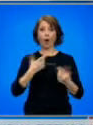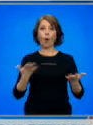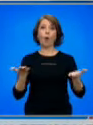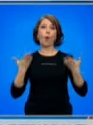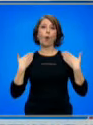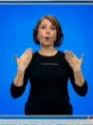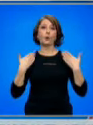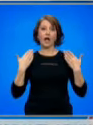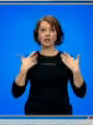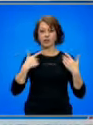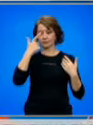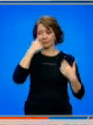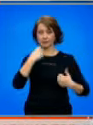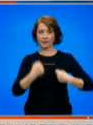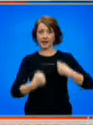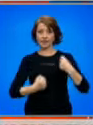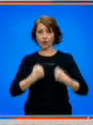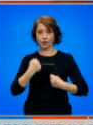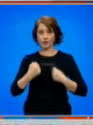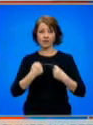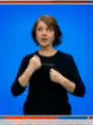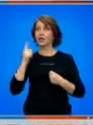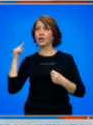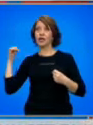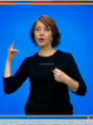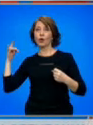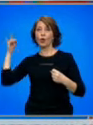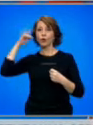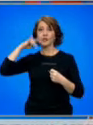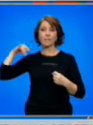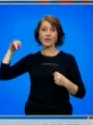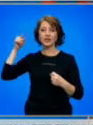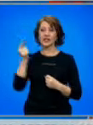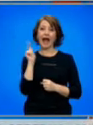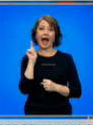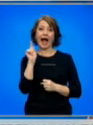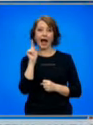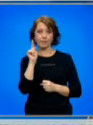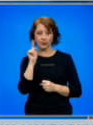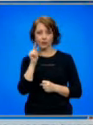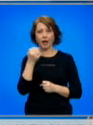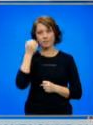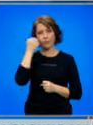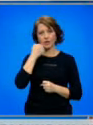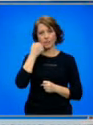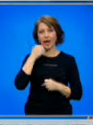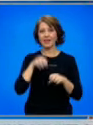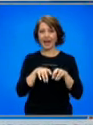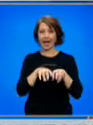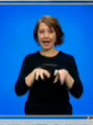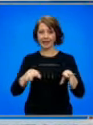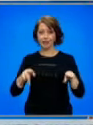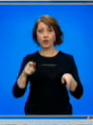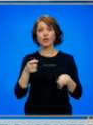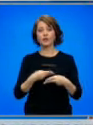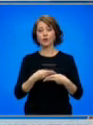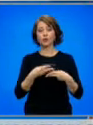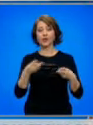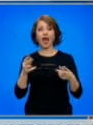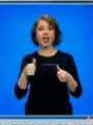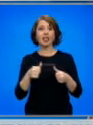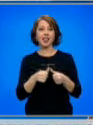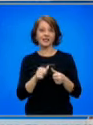автономни превозни средства и космически капсули за многократни полети. Изложението за потребителска електроника се открива в Лас-Вегас след броени часове.